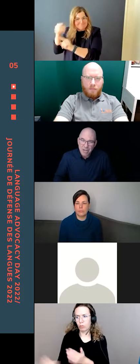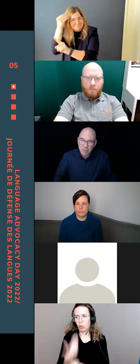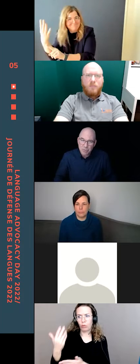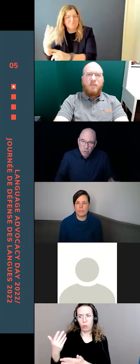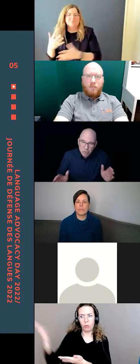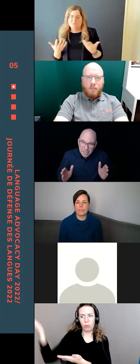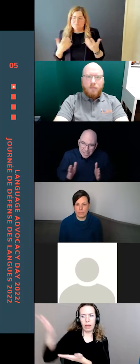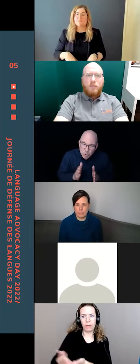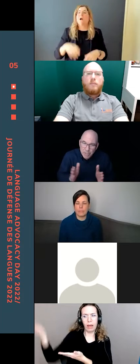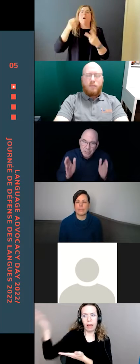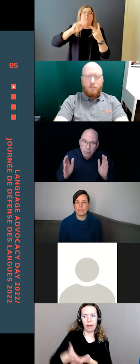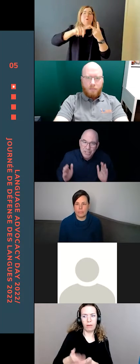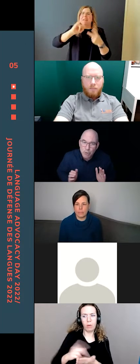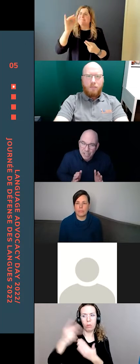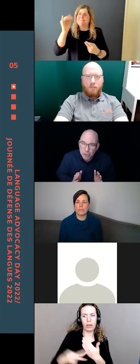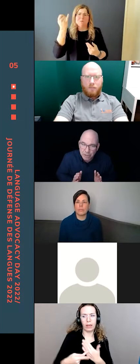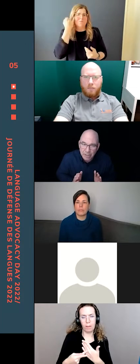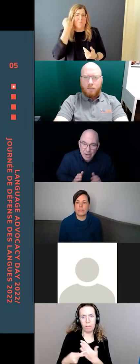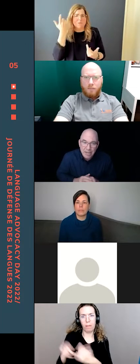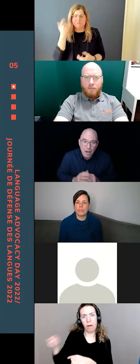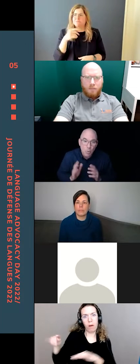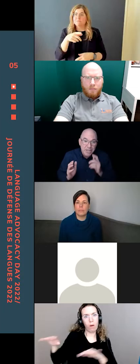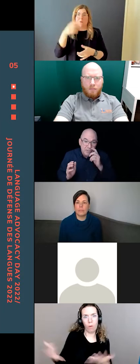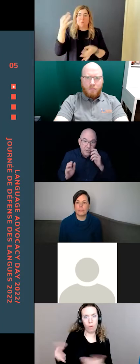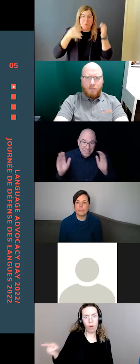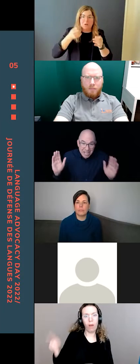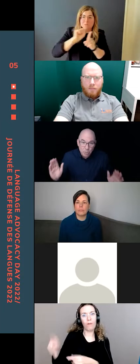pour les nouveaux arrivants.